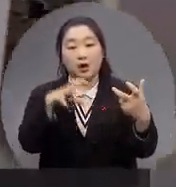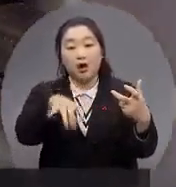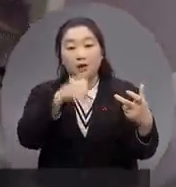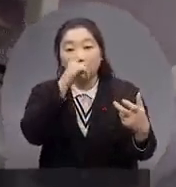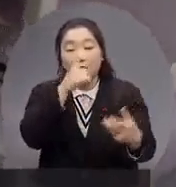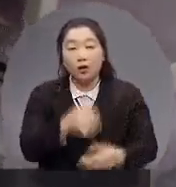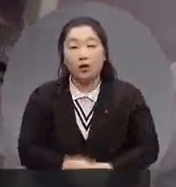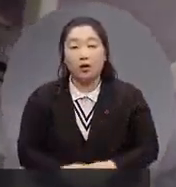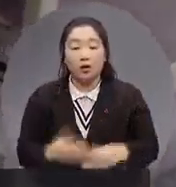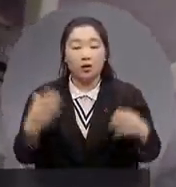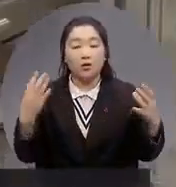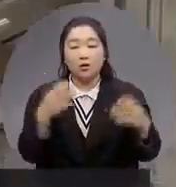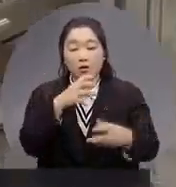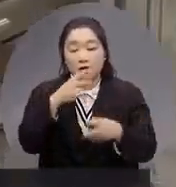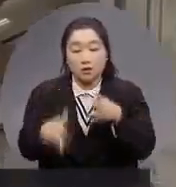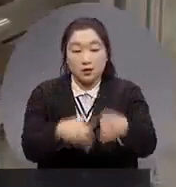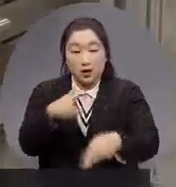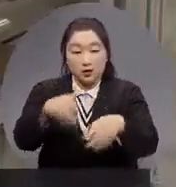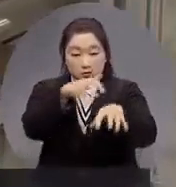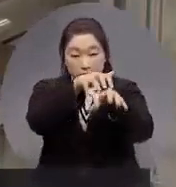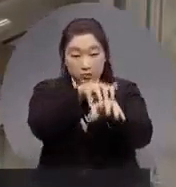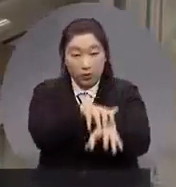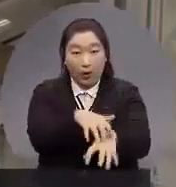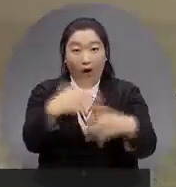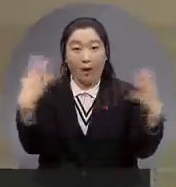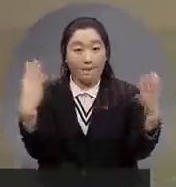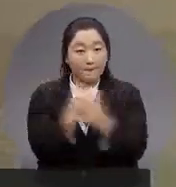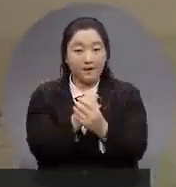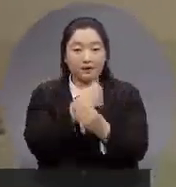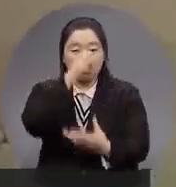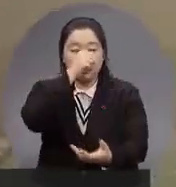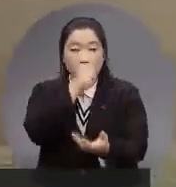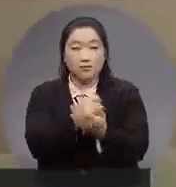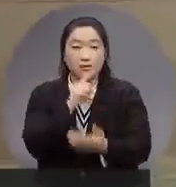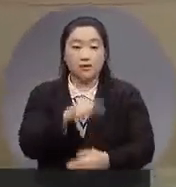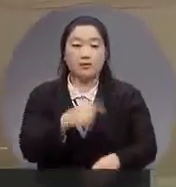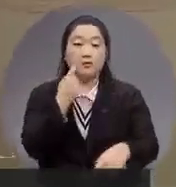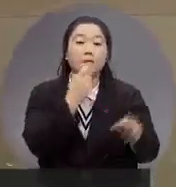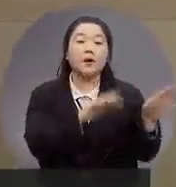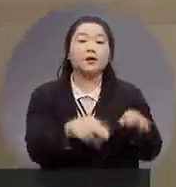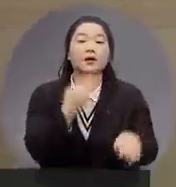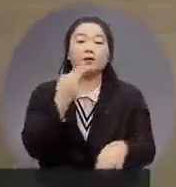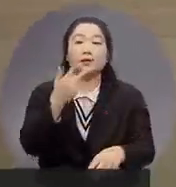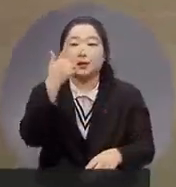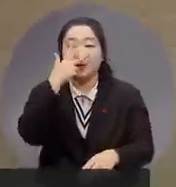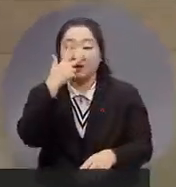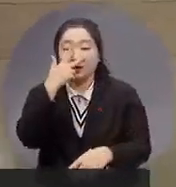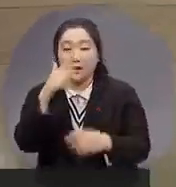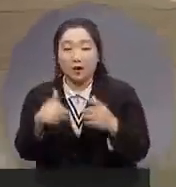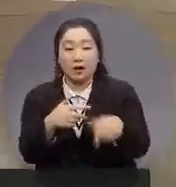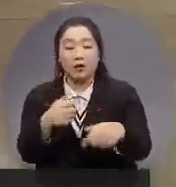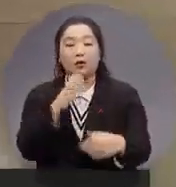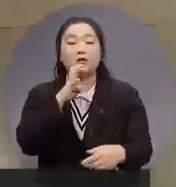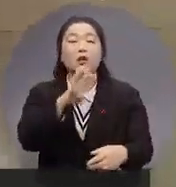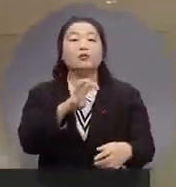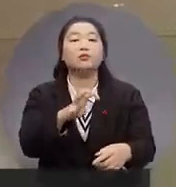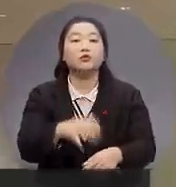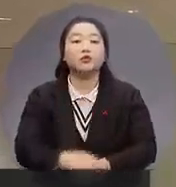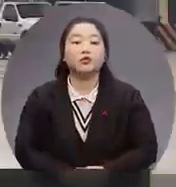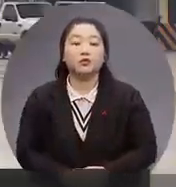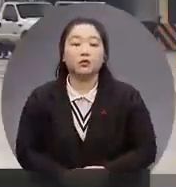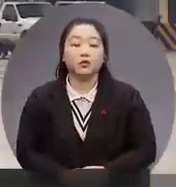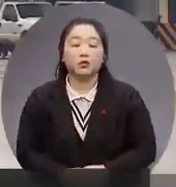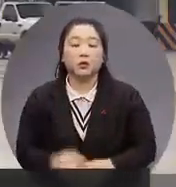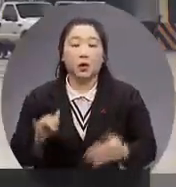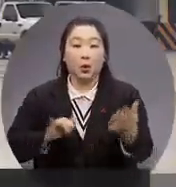몰려있어 완벽한 산업 생태계를 갖고 있다는 겁니다 바다가 없지만 평택항과 불과 40분 거리밖에 되지 않고